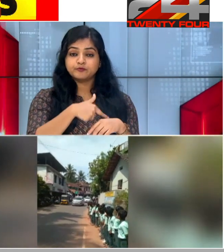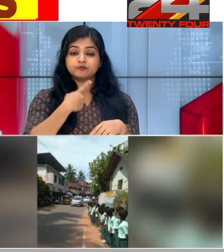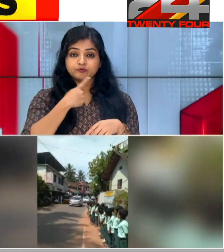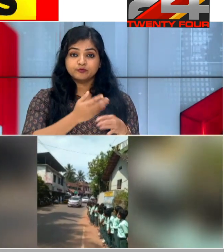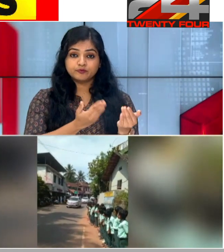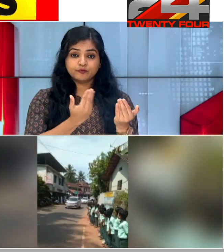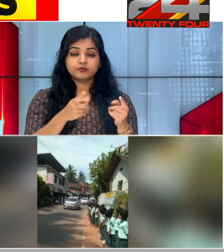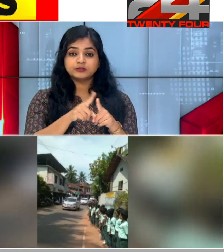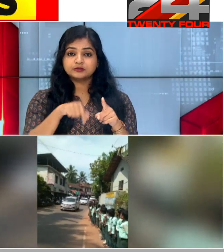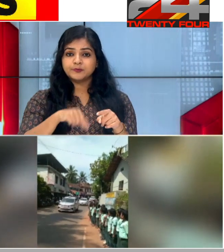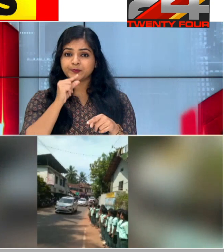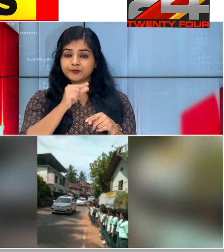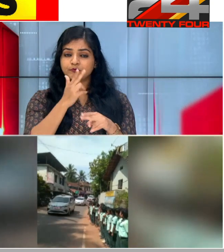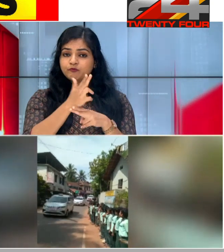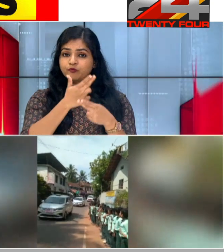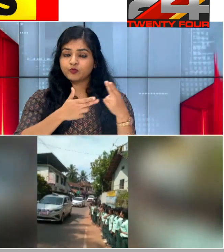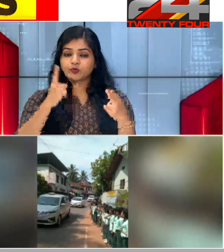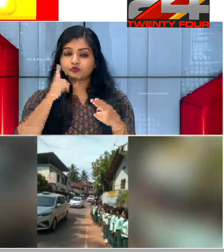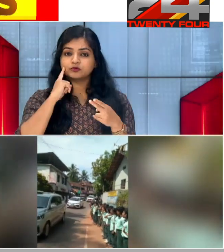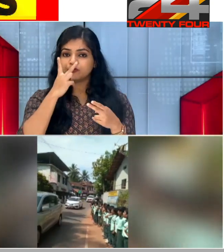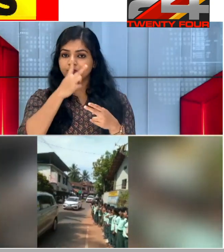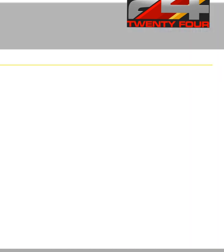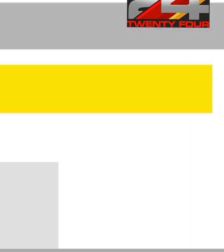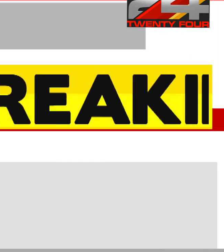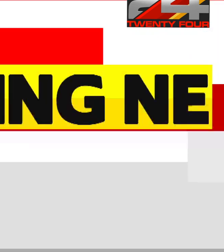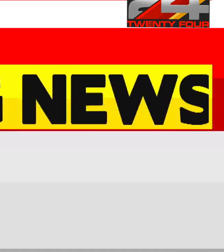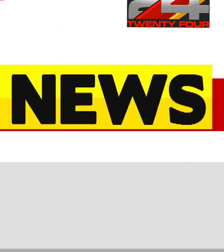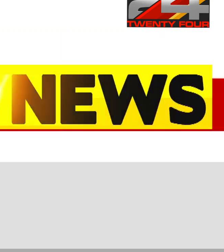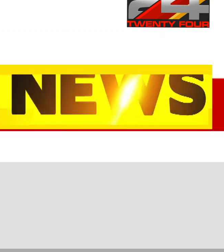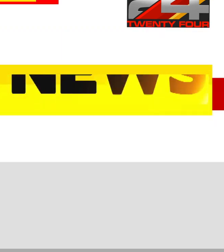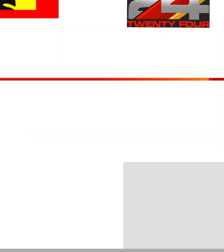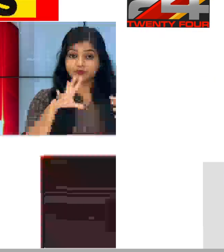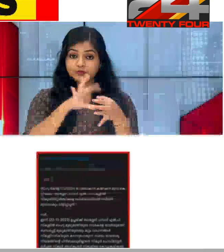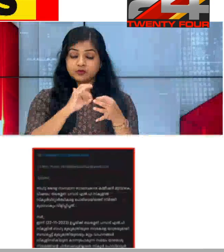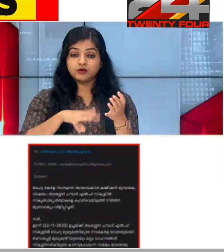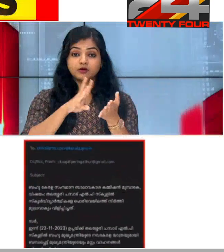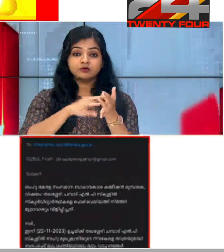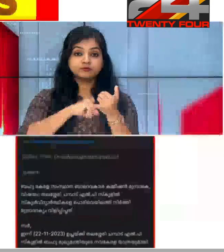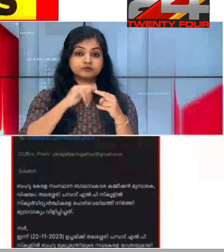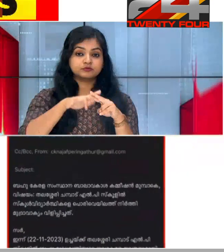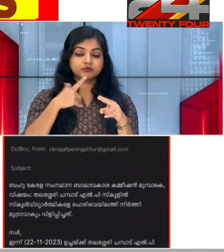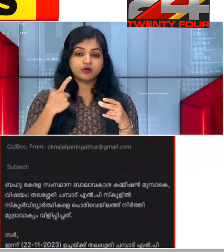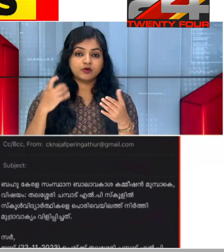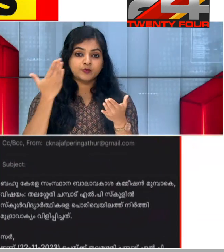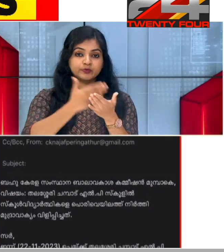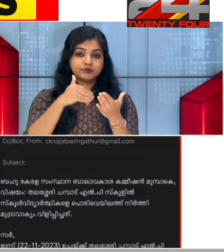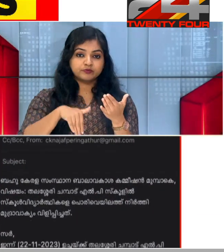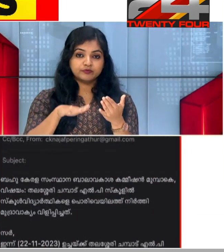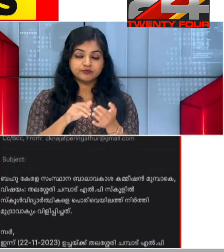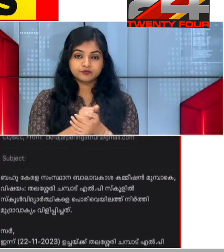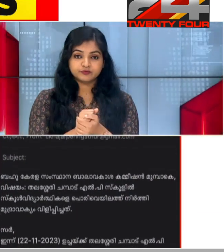നമുക്ക് ഈ ദൃശ്യങ്ങളിൽ നിന്ന് കാണാം, കേൾക്കാം. ഏതായാലും ഇതിനെ മുൻനിർത്തിക്കൊണ്ടാണ് നിലവിൽ എം എസ് എഫ് ഒരു പരാതിയുമായി മുന്നോട്ട് പോയിരിക്കുന്നത്. ശരി